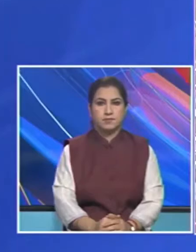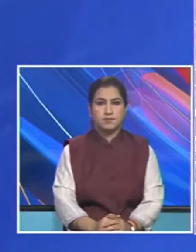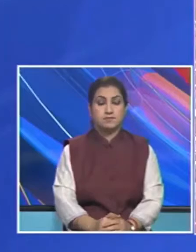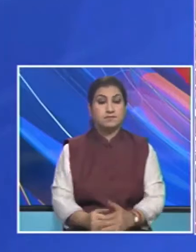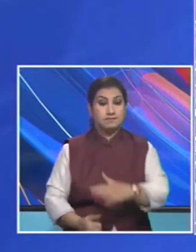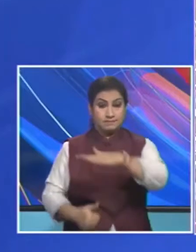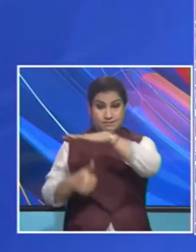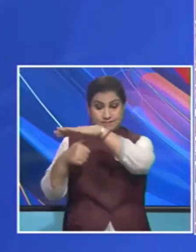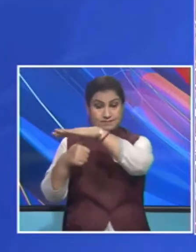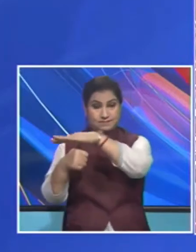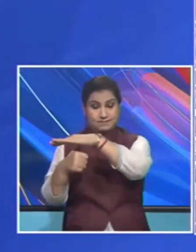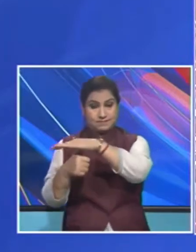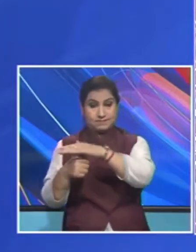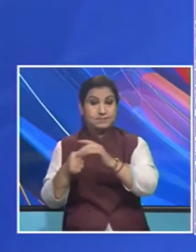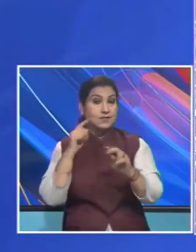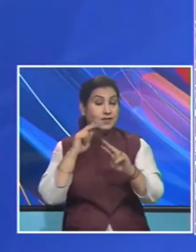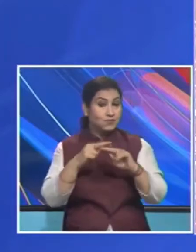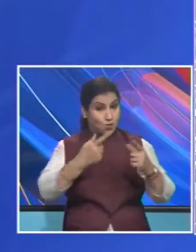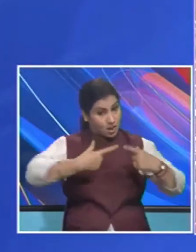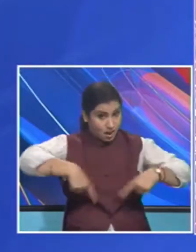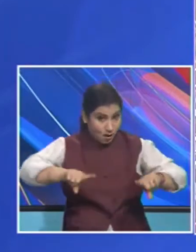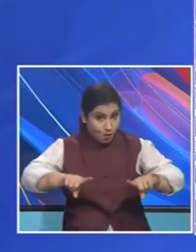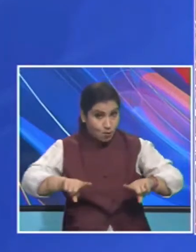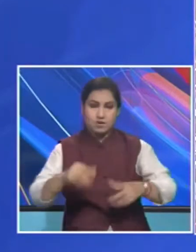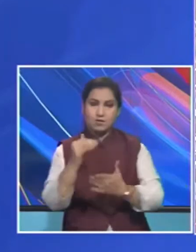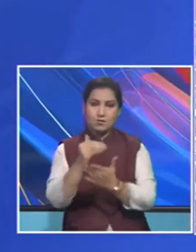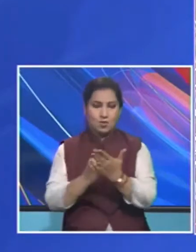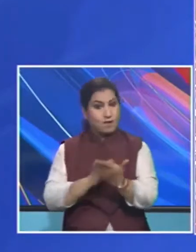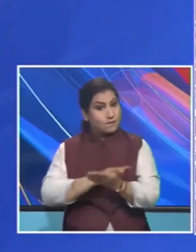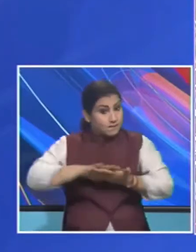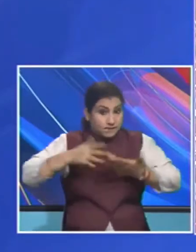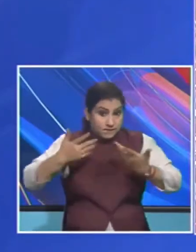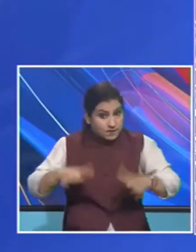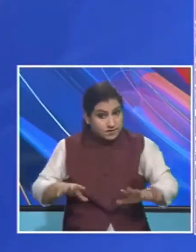राष्ट्रपति महोदया, आपकी आज्ञा हो तो समारोह की कार्यवाही समाप्त की जाए।